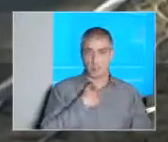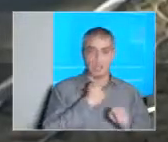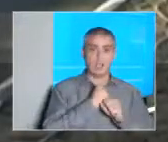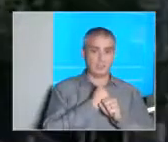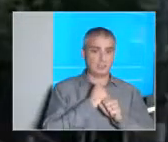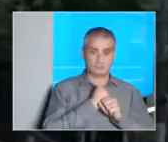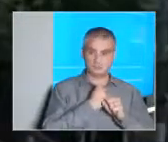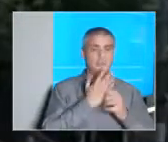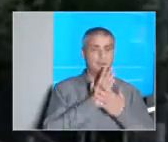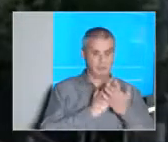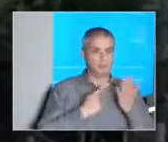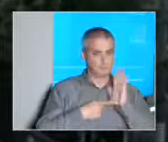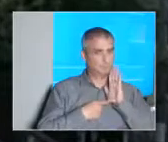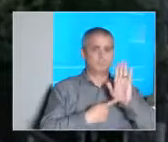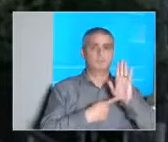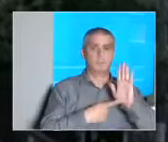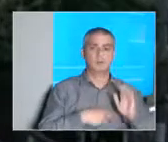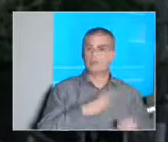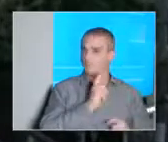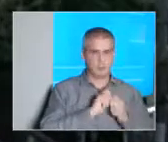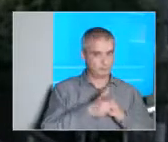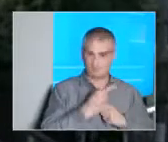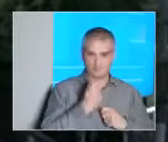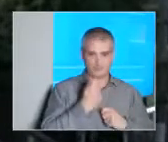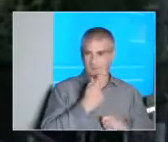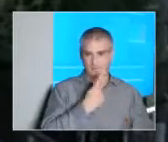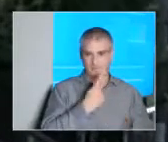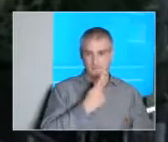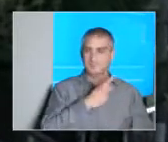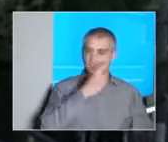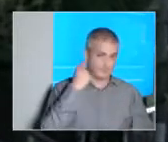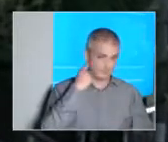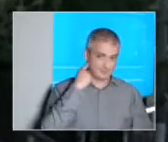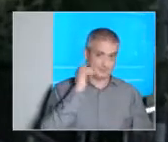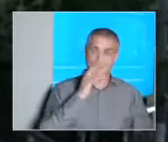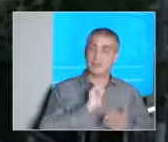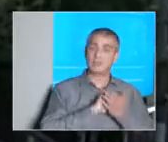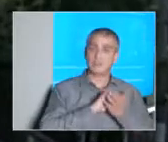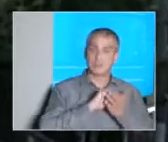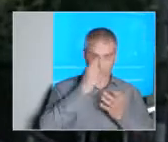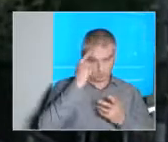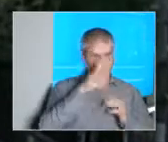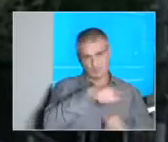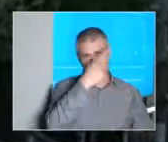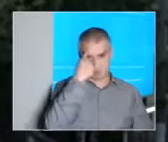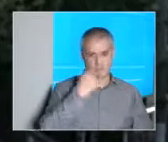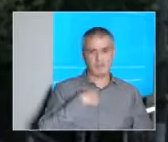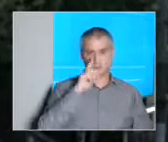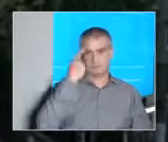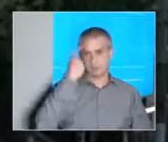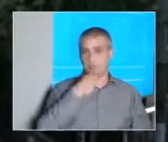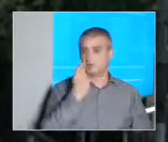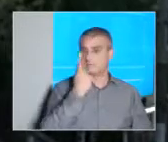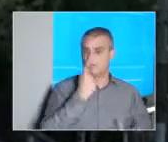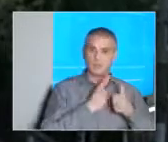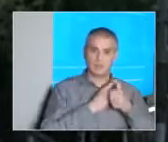זה חתיכת עבודה. הם לא משלמים את המחירים. אז תקשיב, אז מה שהניו יורק טיימס יודע, אני מניח שגם אתה ואנחנו צריכים לדעת. זה